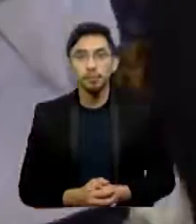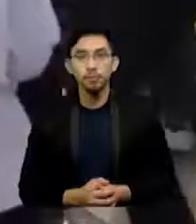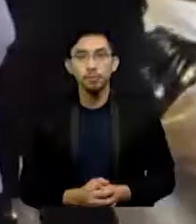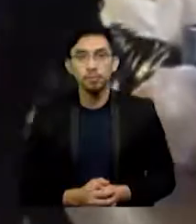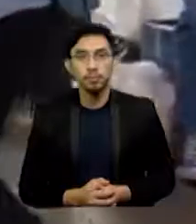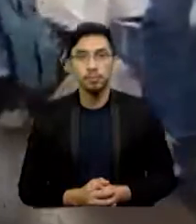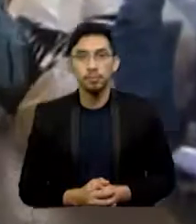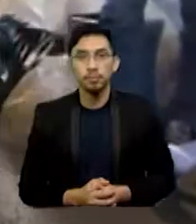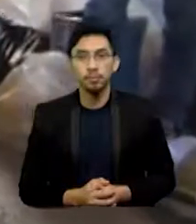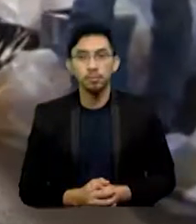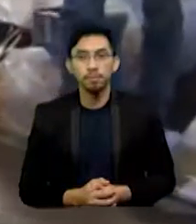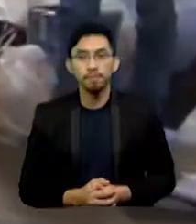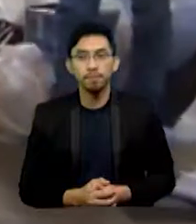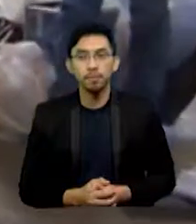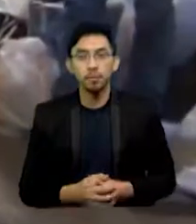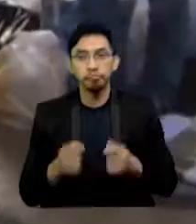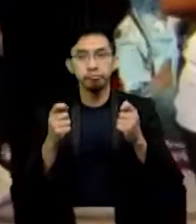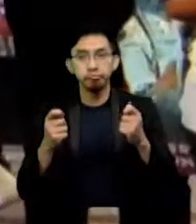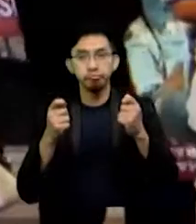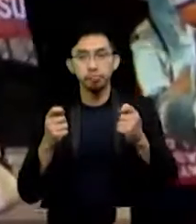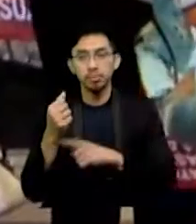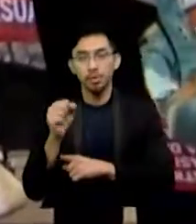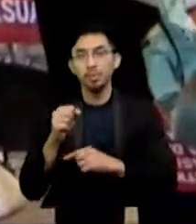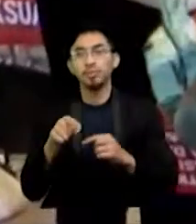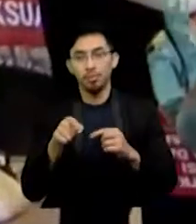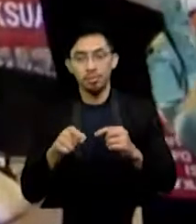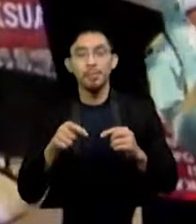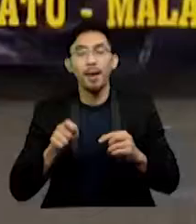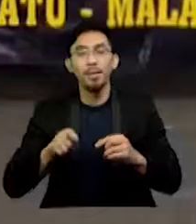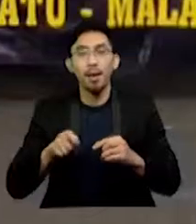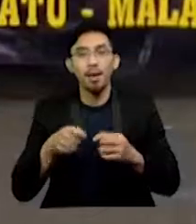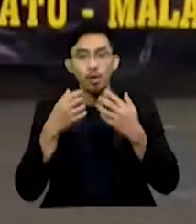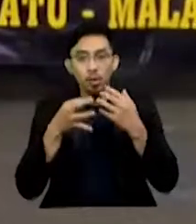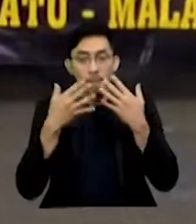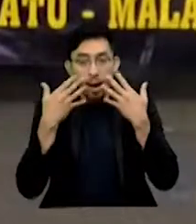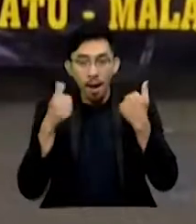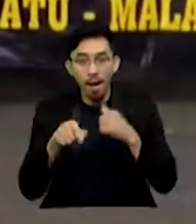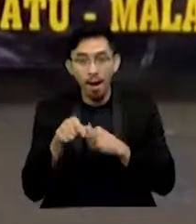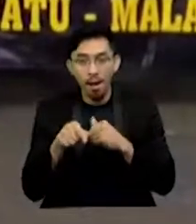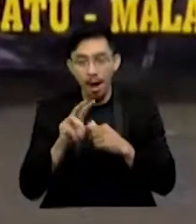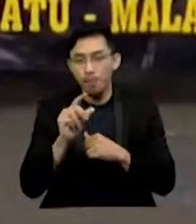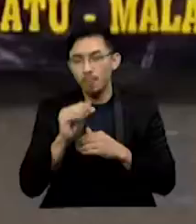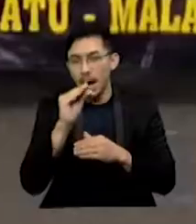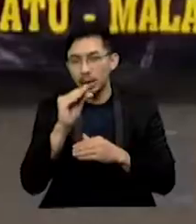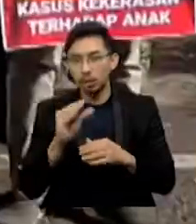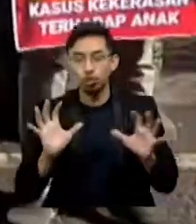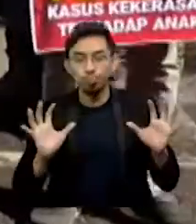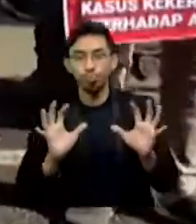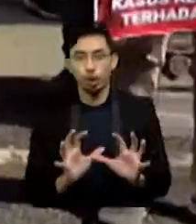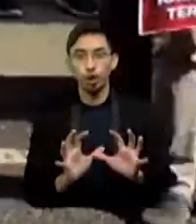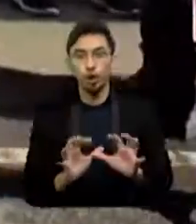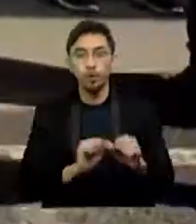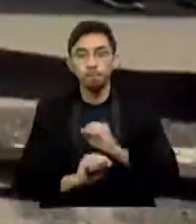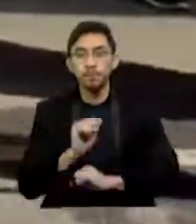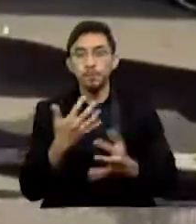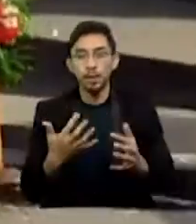Puluhan massa menggelar aksi damai di depan Pengadilan Negeri Kota Malang kelas 1A Rabu pagi. Para aktivis pelindungan anak dari sejumlah daerah serta para